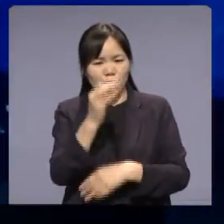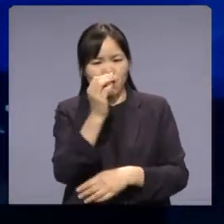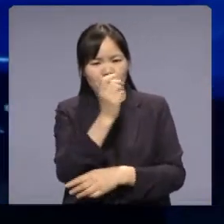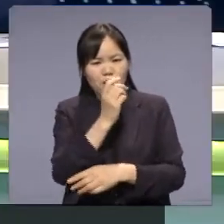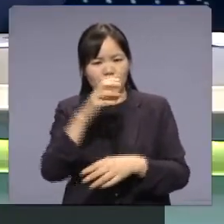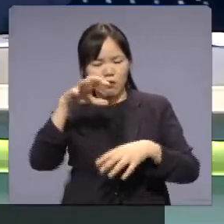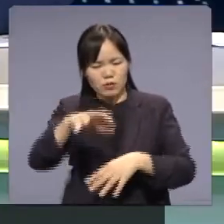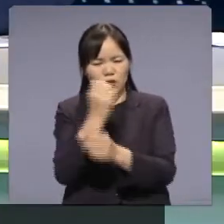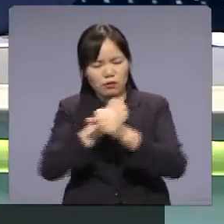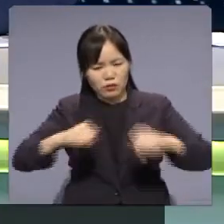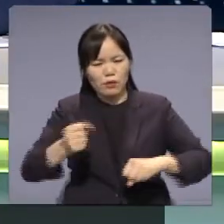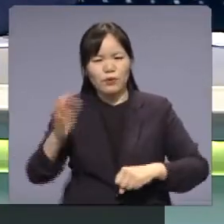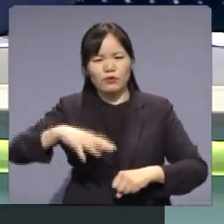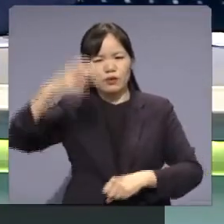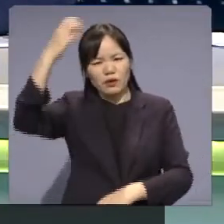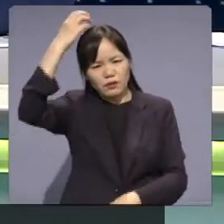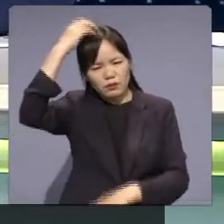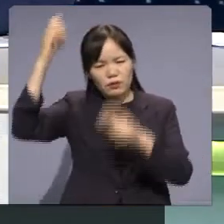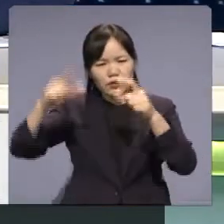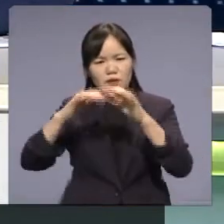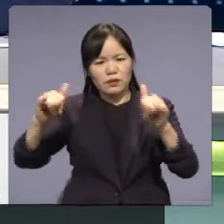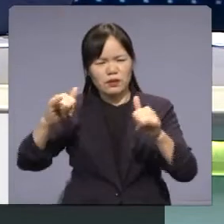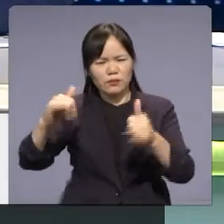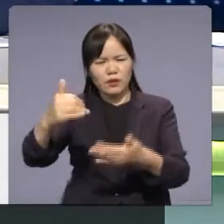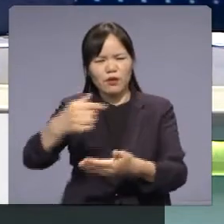있는데 영종 주민들의 목소리는 어떻습니까?